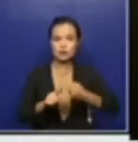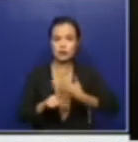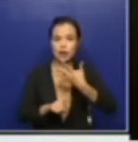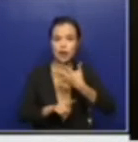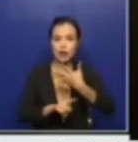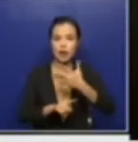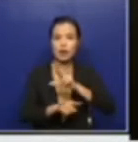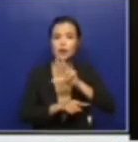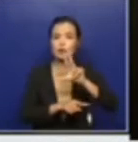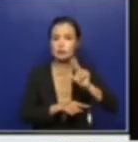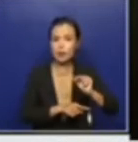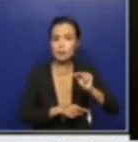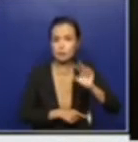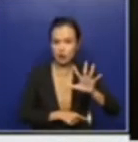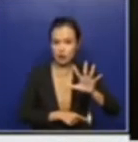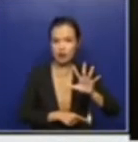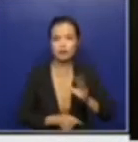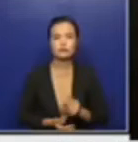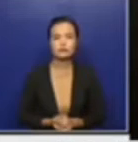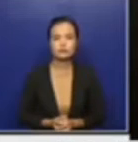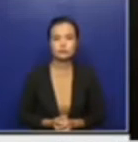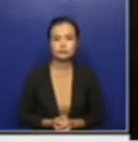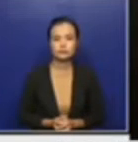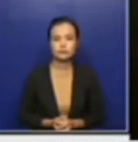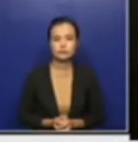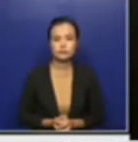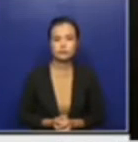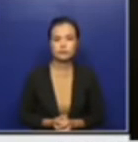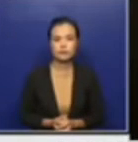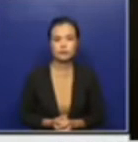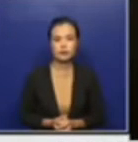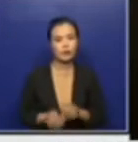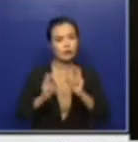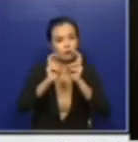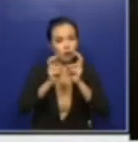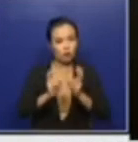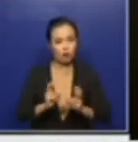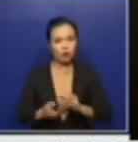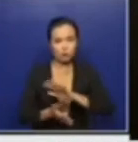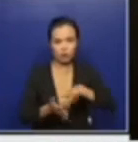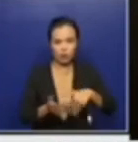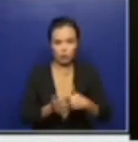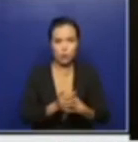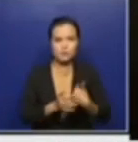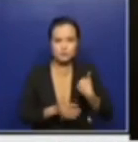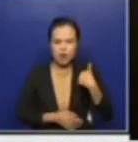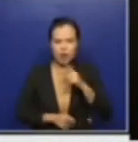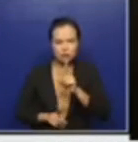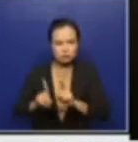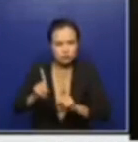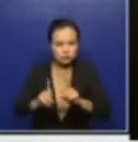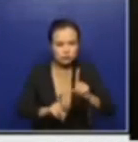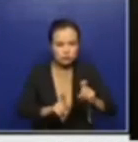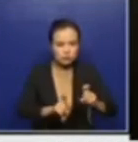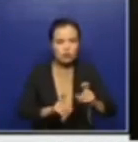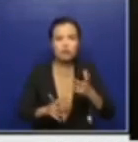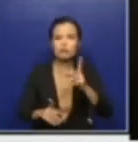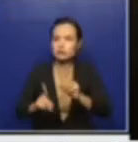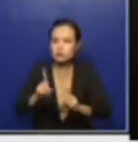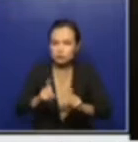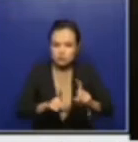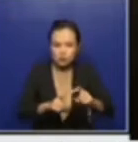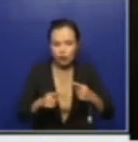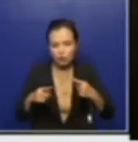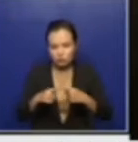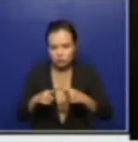35ท่านประธานครับทุกเหตุการณ์มีการสูญเสียเลือดเสียเนื้